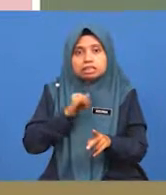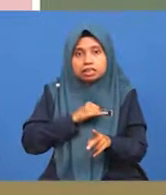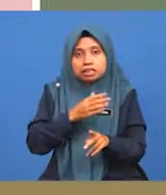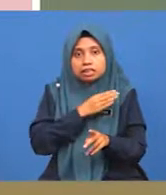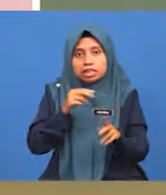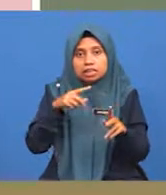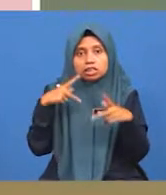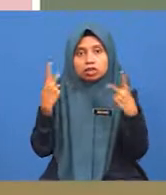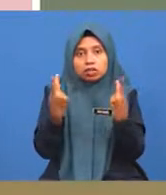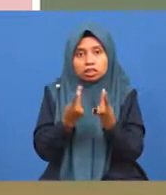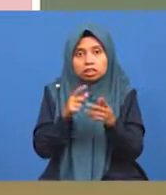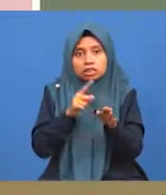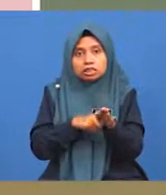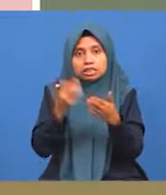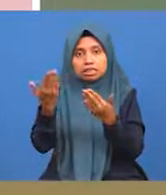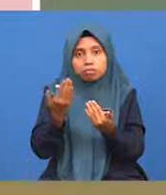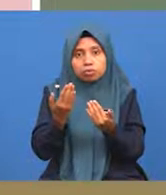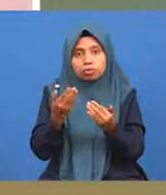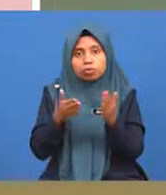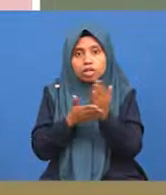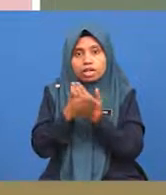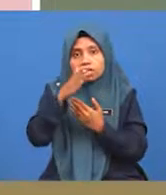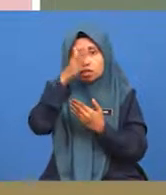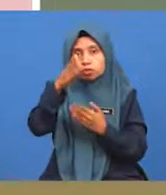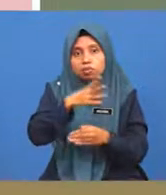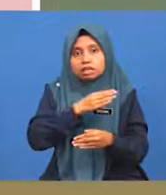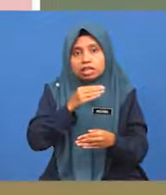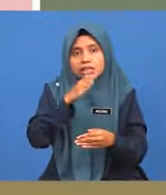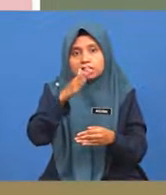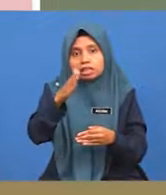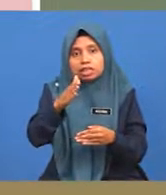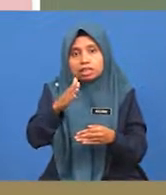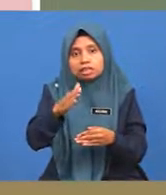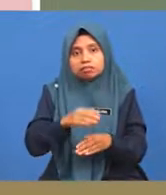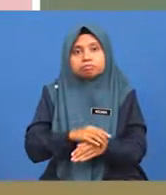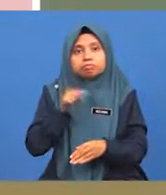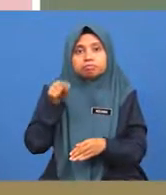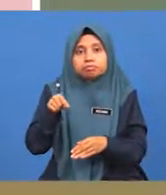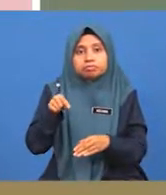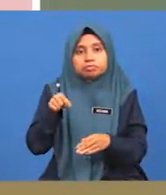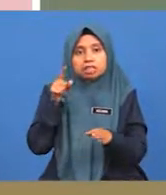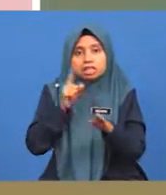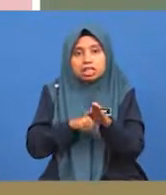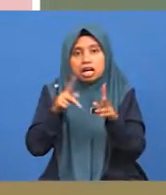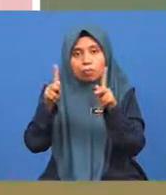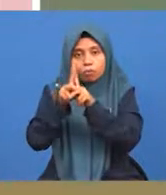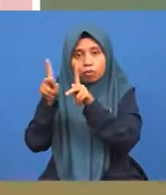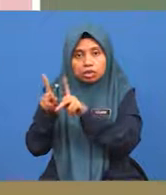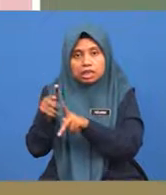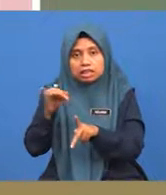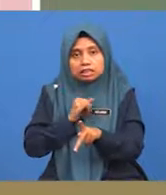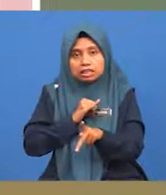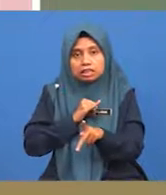Saya dan keluarga disambut oleh datuk dan nenek. Di